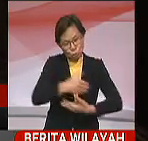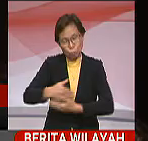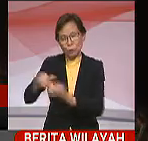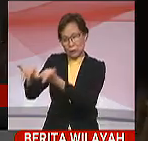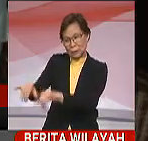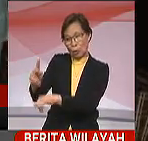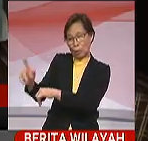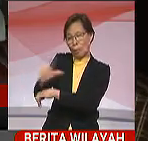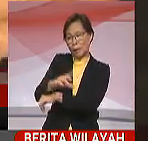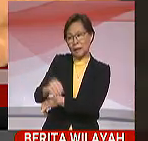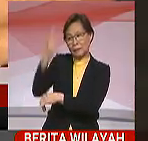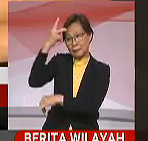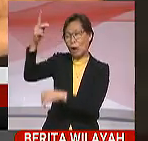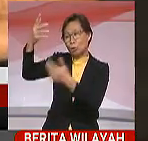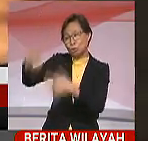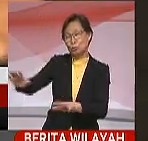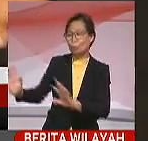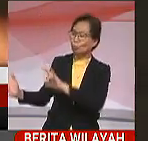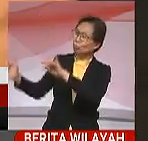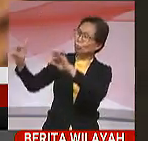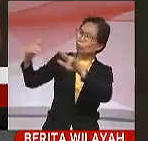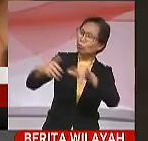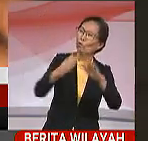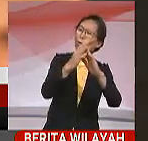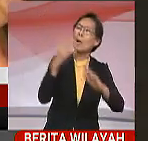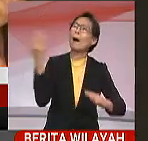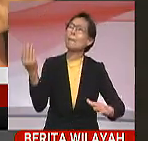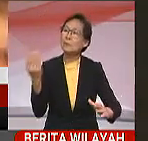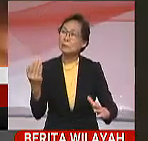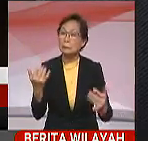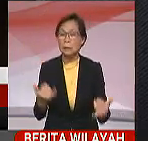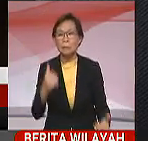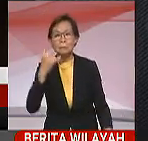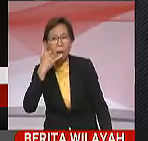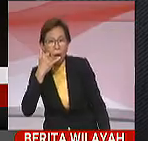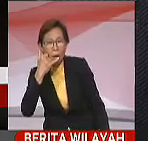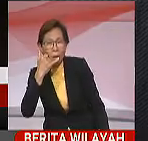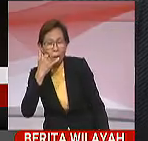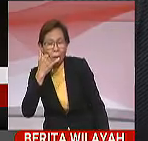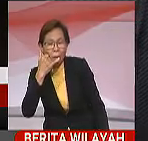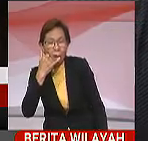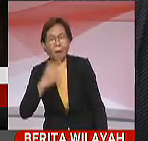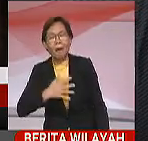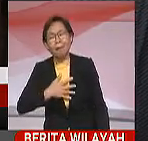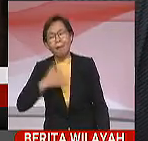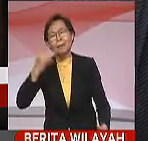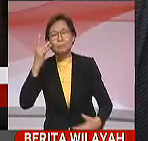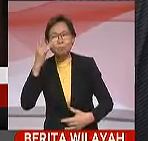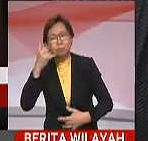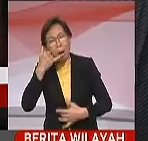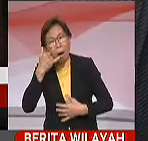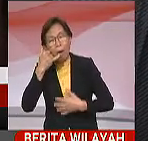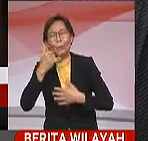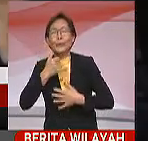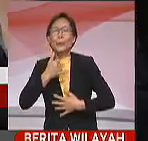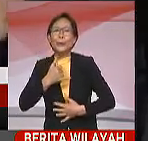Kuala Lumpur dan di Kelantan sudah berkumpul di rumahnya. Kini telefon sebagai medium pengubat rindu antara ahli